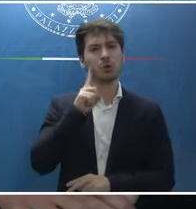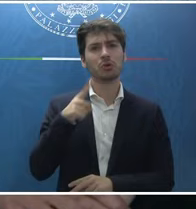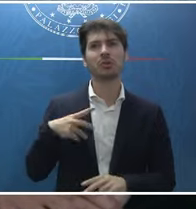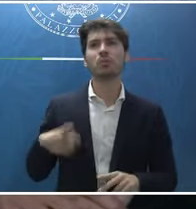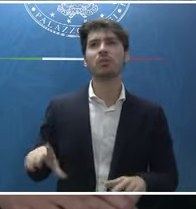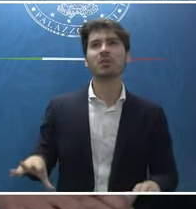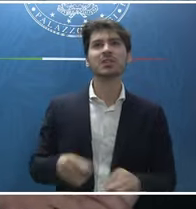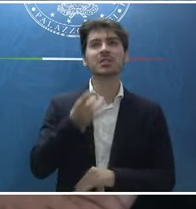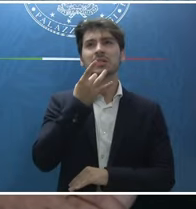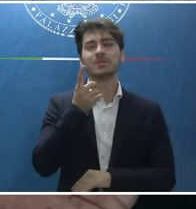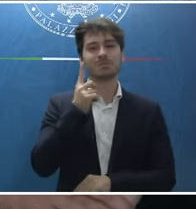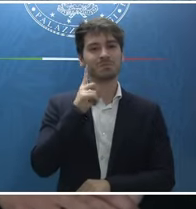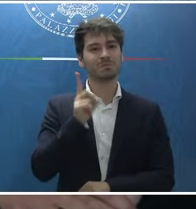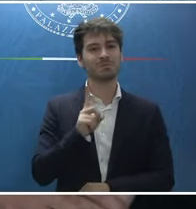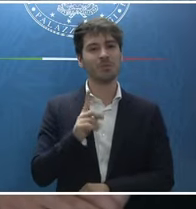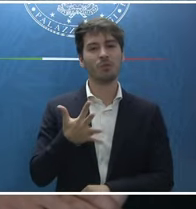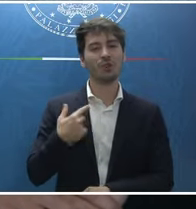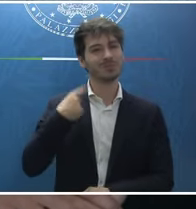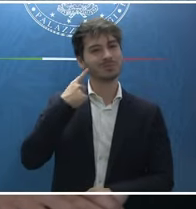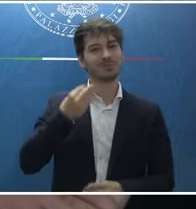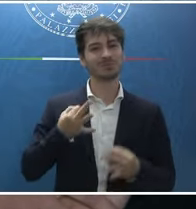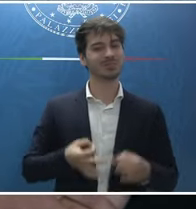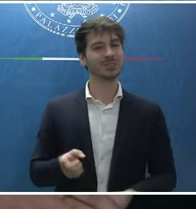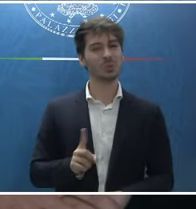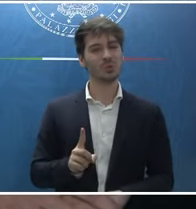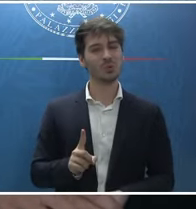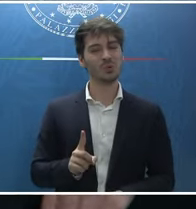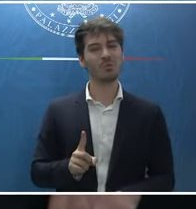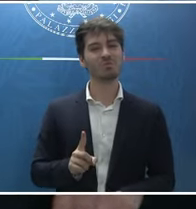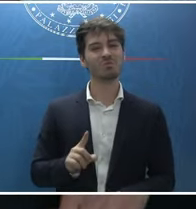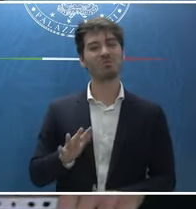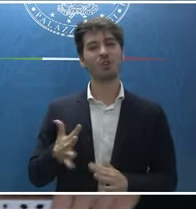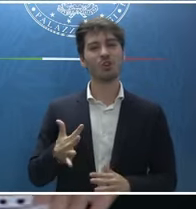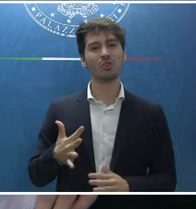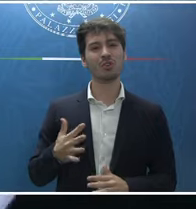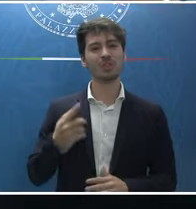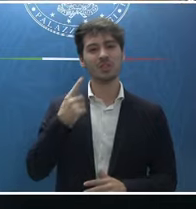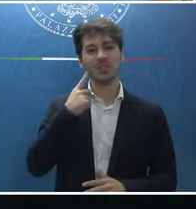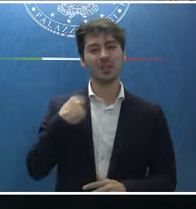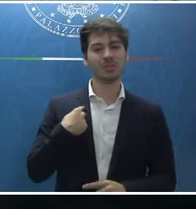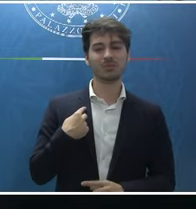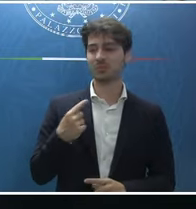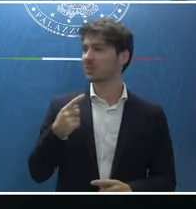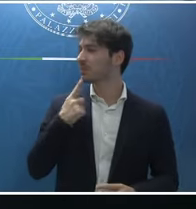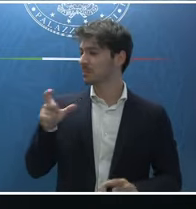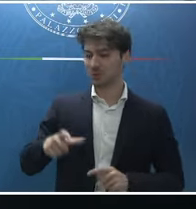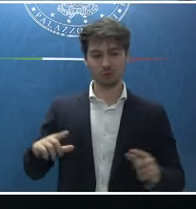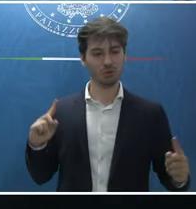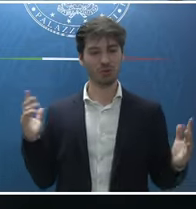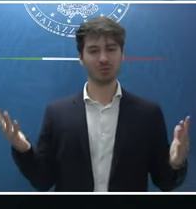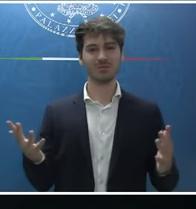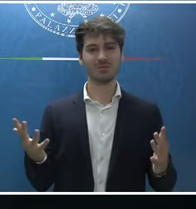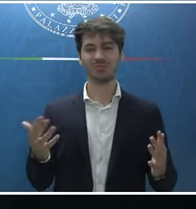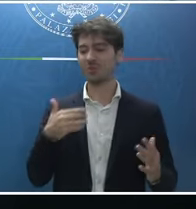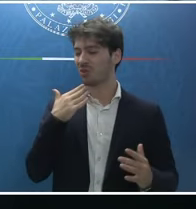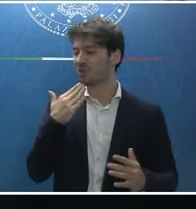iniziato. Forse per troppa insicurezza. Forse perché in balia di quello che mi stava intorno non riuscivo o non